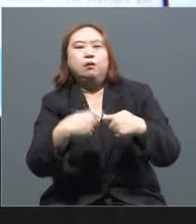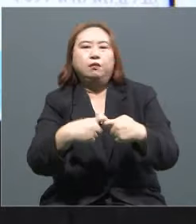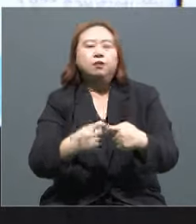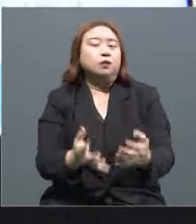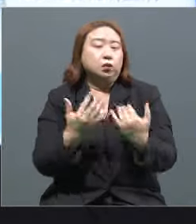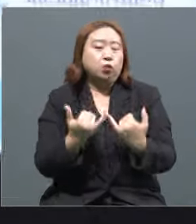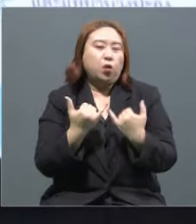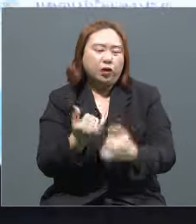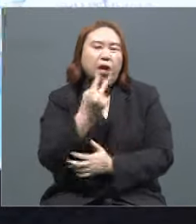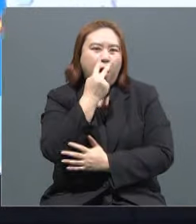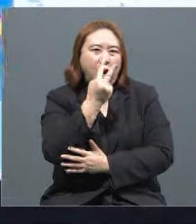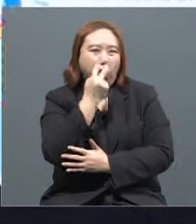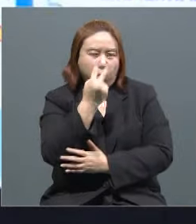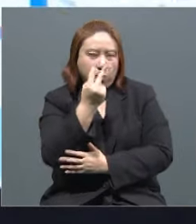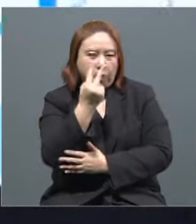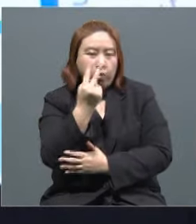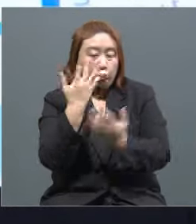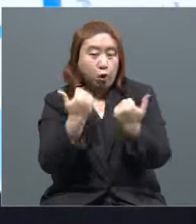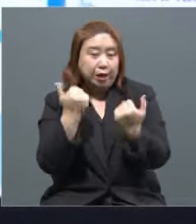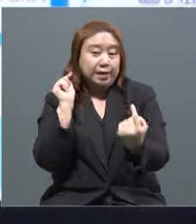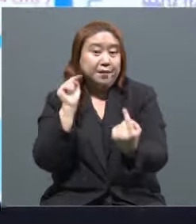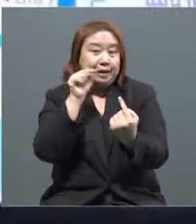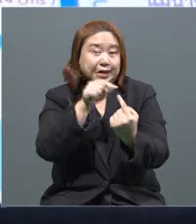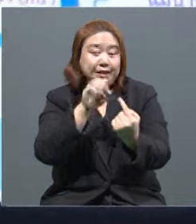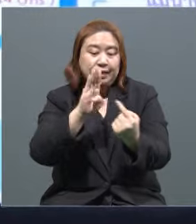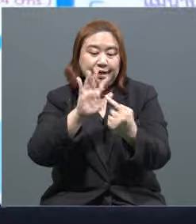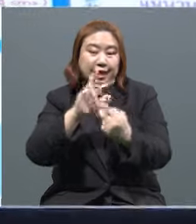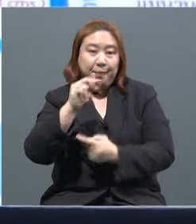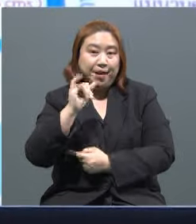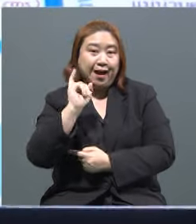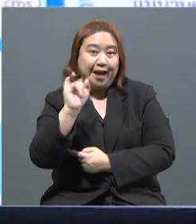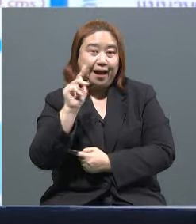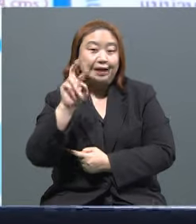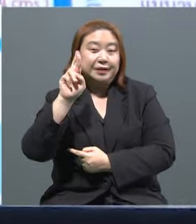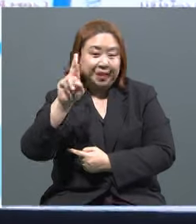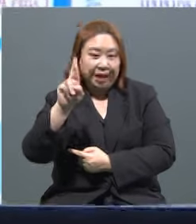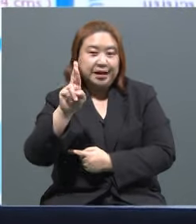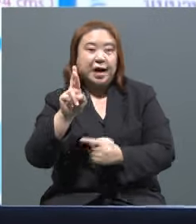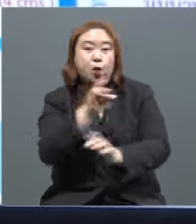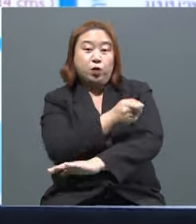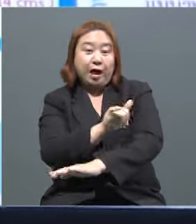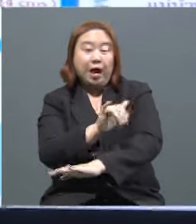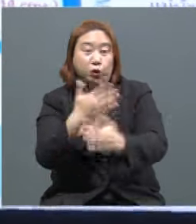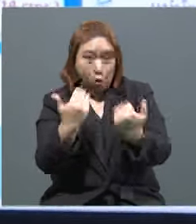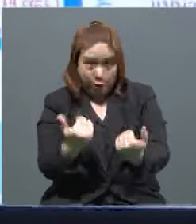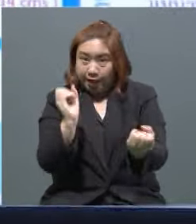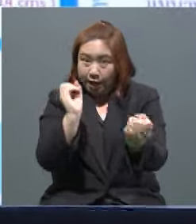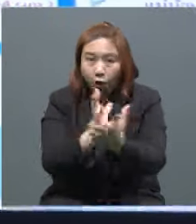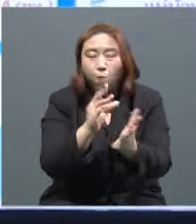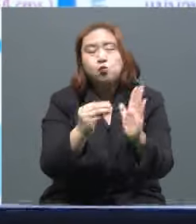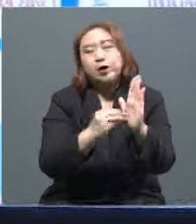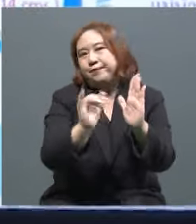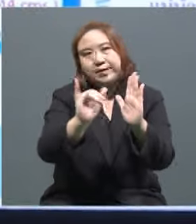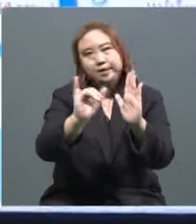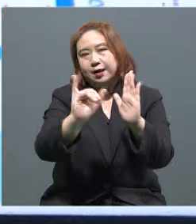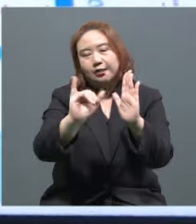ก็ดูแล้วว่าตัวเลขที่มาถึงครับที่มาถึงที่บางไทรตรงนี้ครับจะมากรุงเทพมหานครนั้นยังไม่มีผลกระทบต่อกรุงเทพมหานครนะครับรวมทั้ง